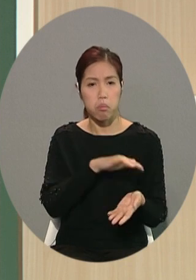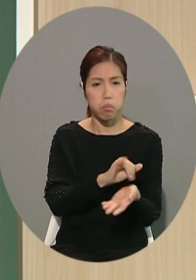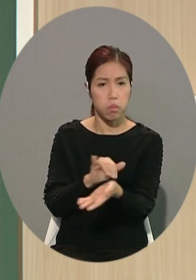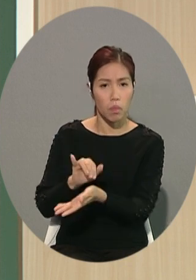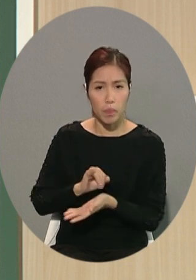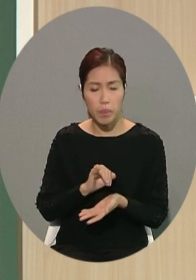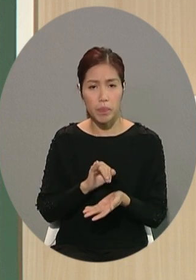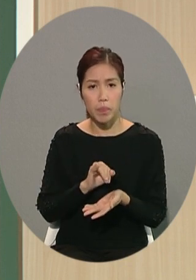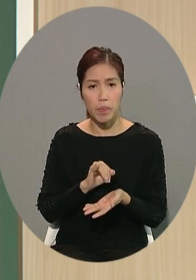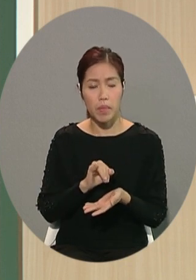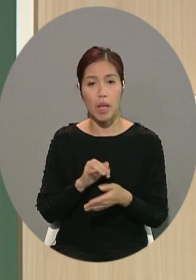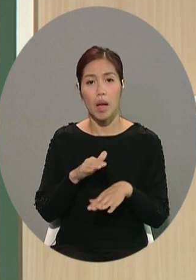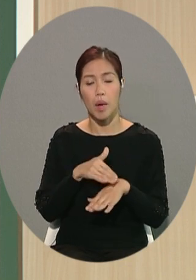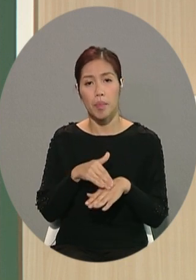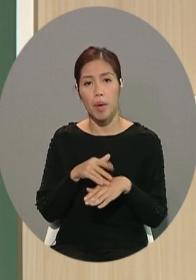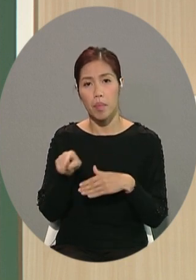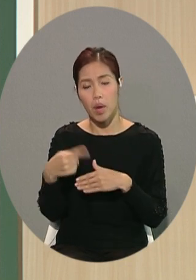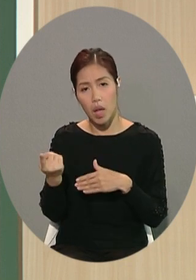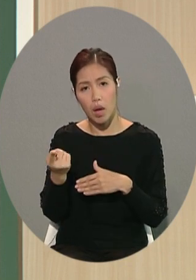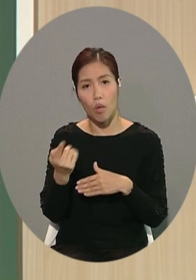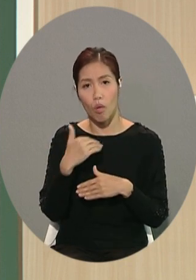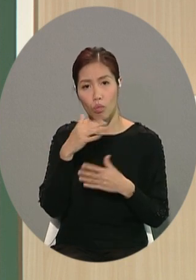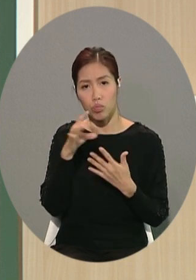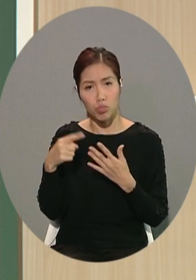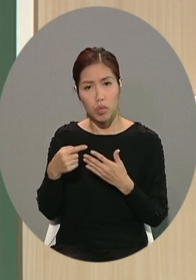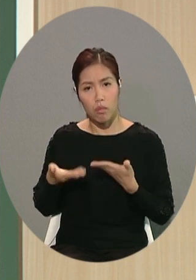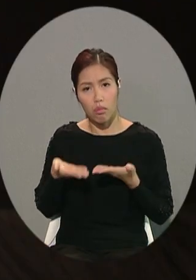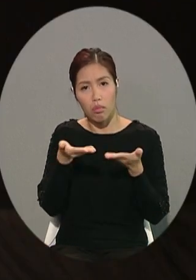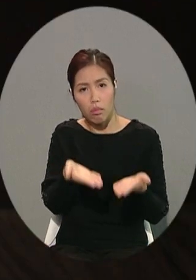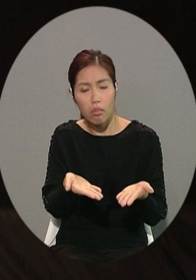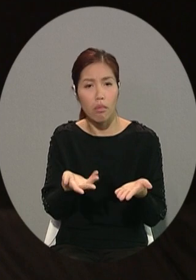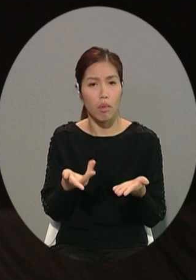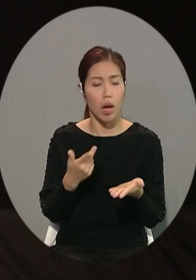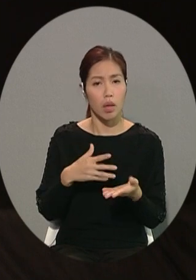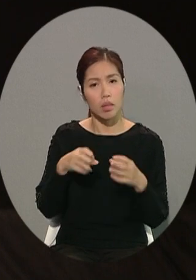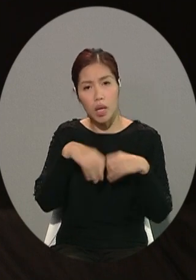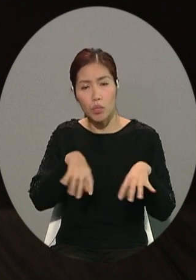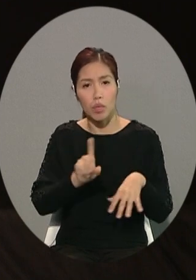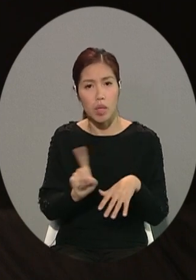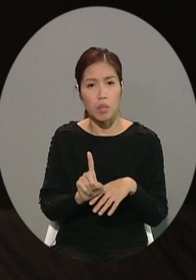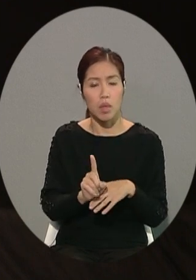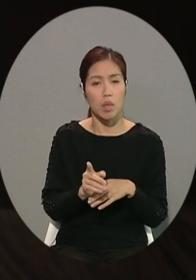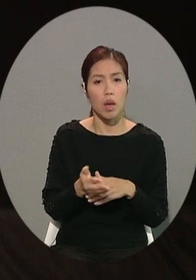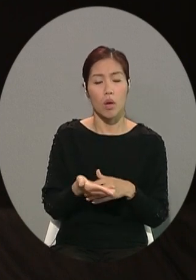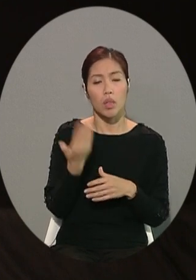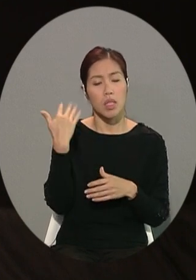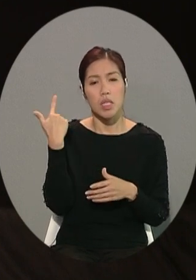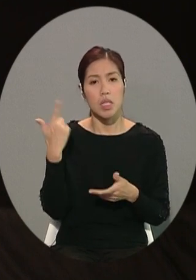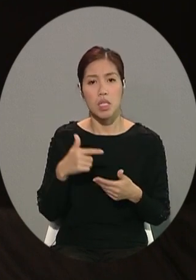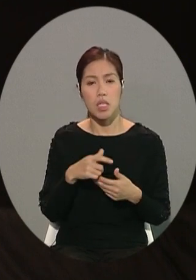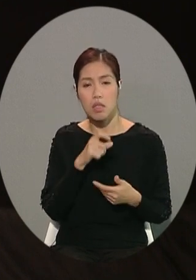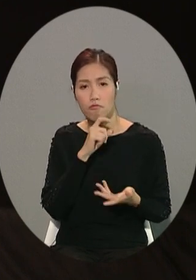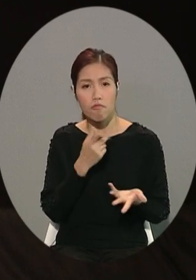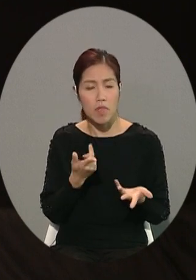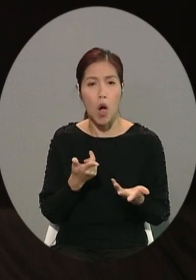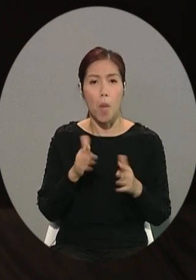先另一位候選人亦都送禮物俾你啦，即係可以點樣解決咧？ 我哋過往啦，一直都冇抽水嘅。所謂嘅慢半